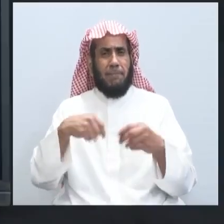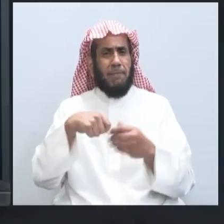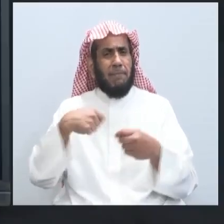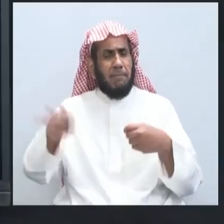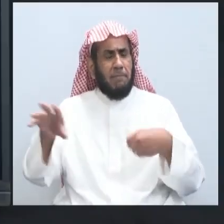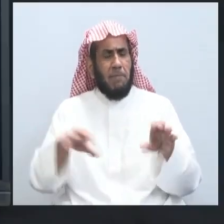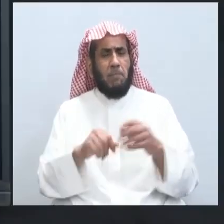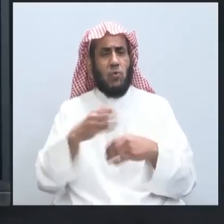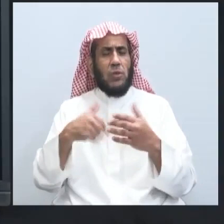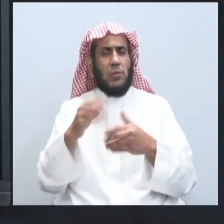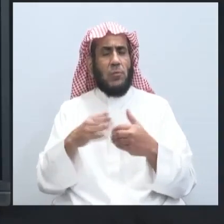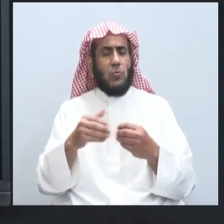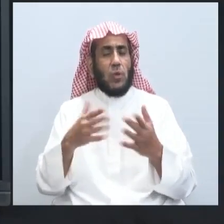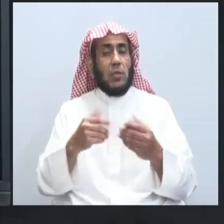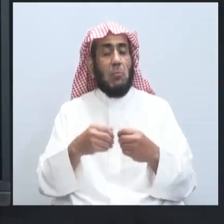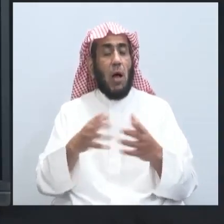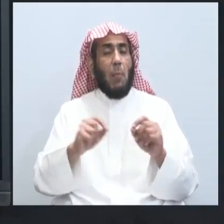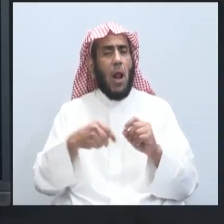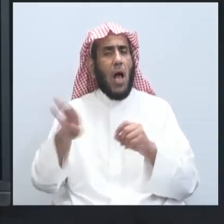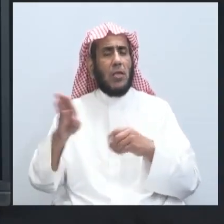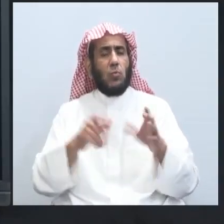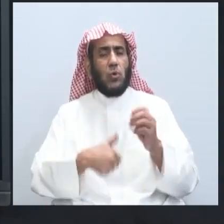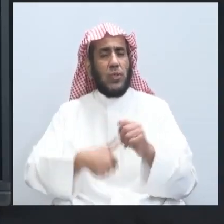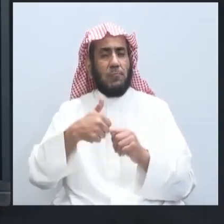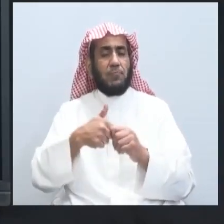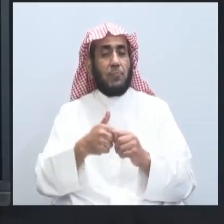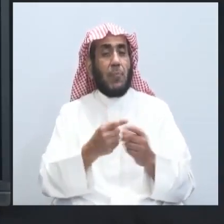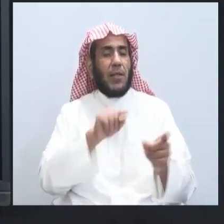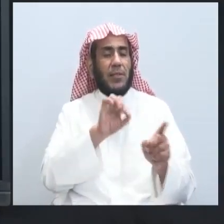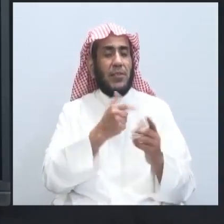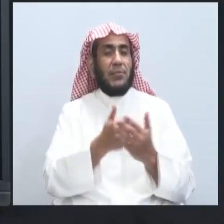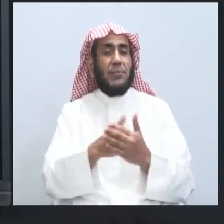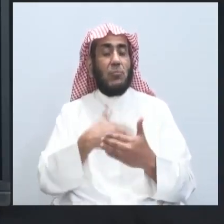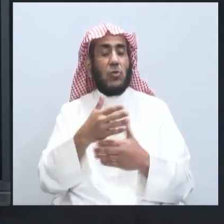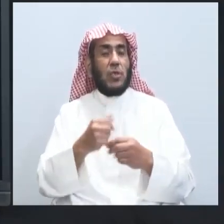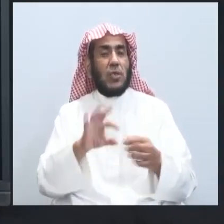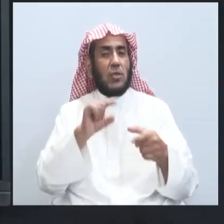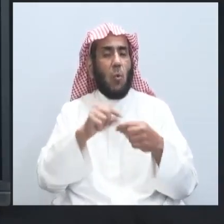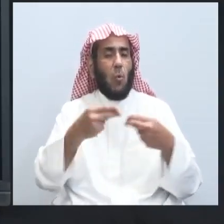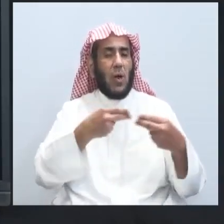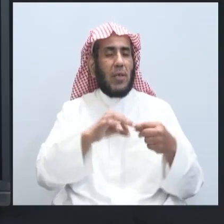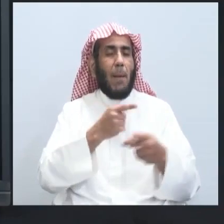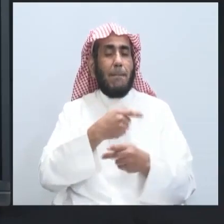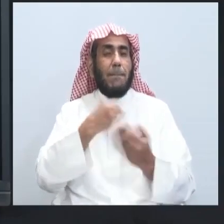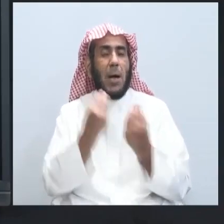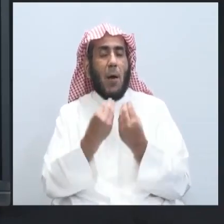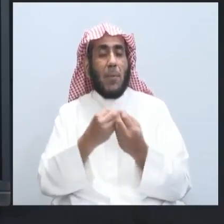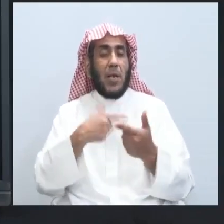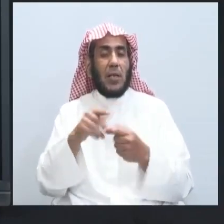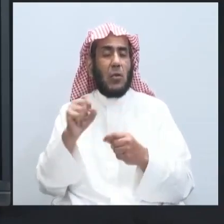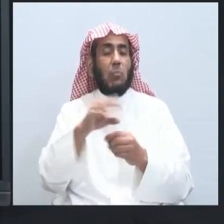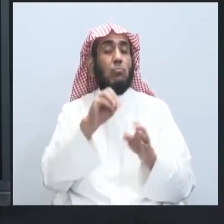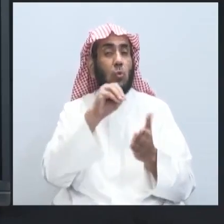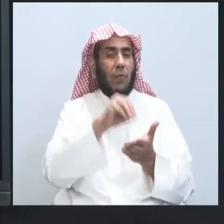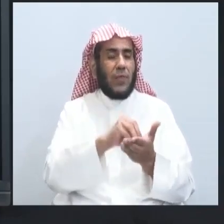المنتجات ونقدم حملات ترويجيه لها نستطيع ان نستهدف نستطيع ان نتواصل معهم اذا كانت هذه الخصائص